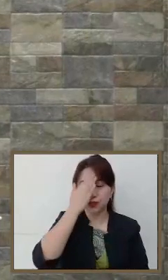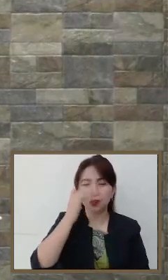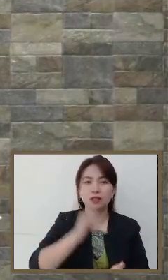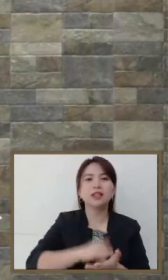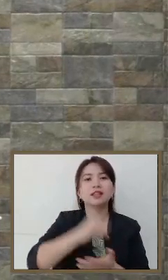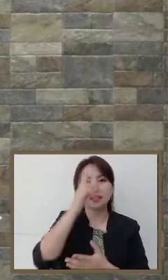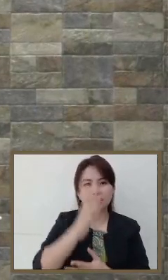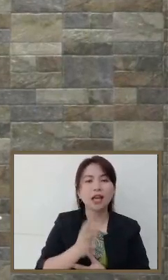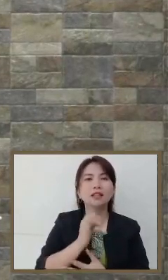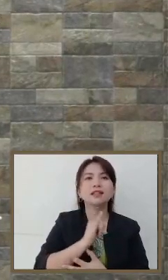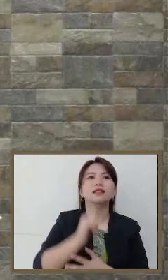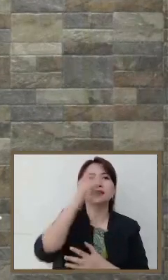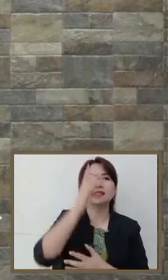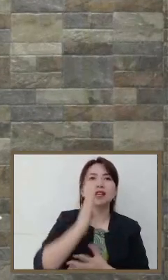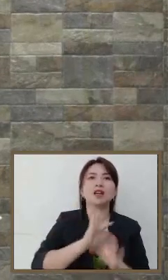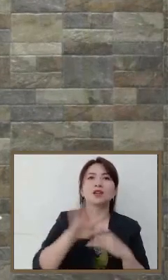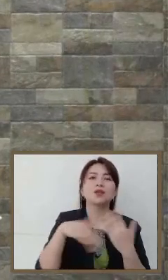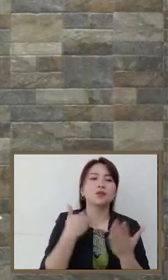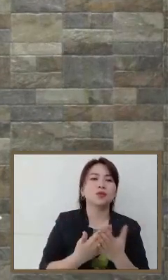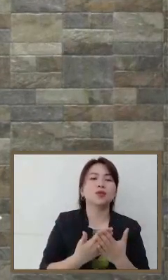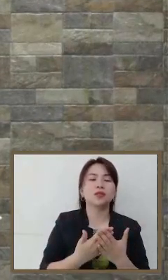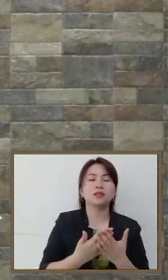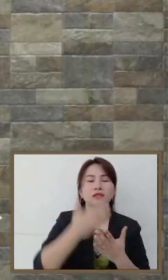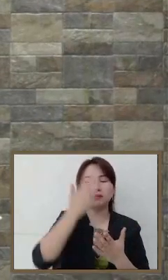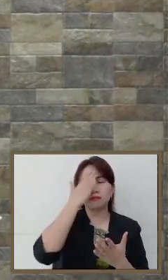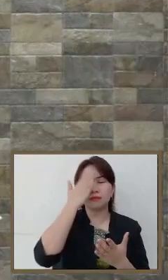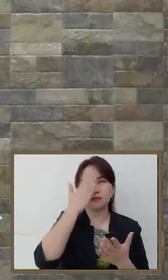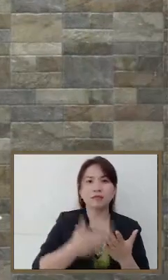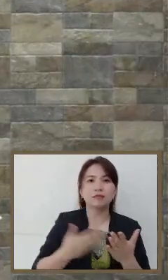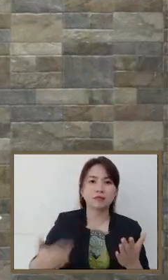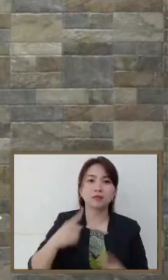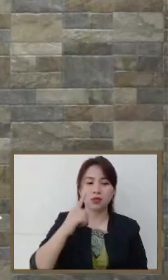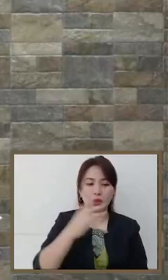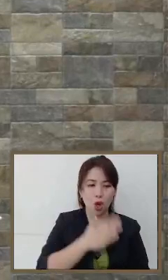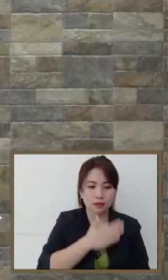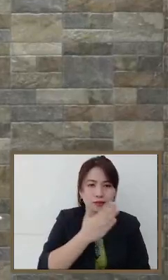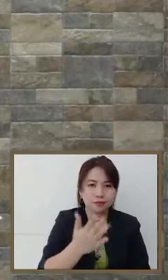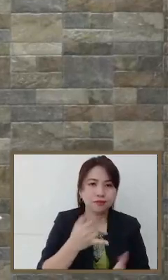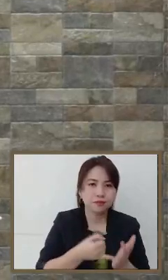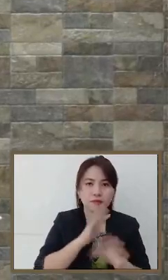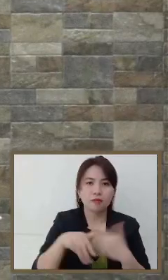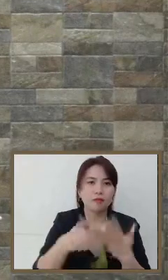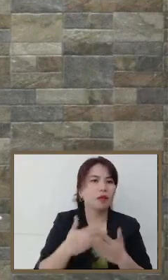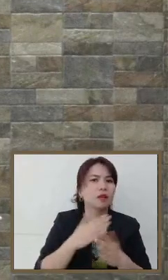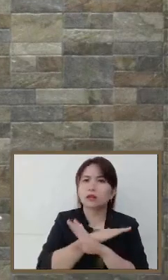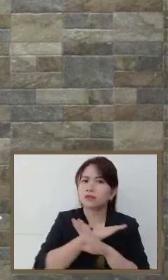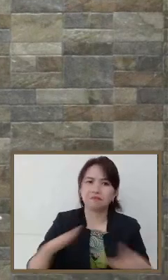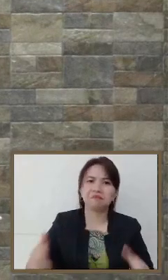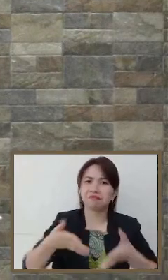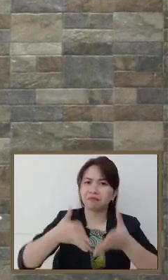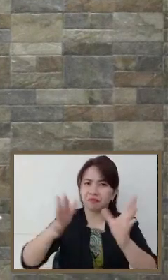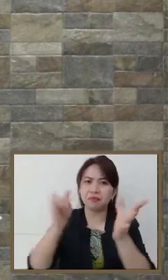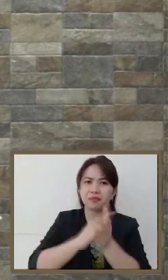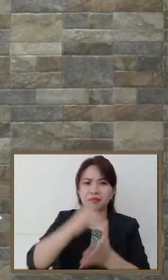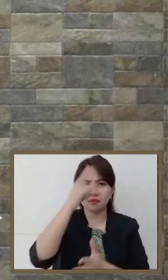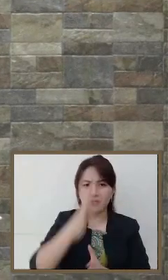ay isang Diyos na kung saan Alam niya lahat ng bagay i-confess mo na sa Diyos Hwag mong antaying Iban ng